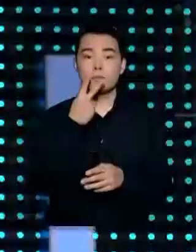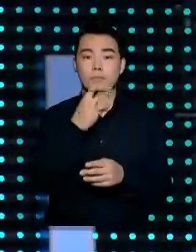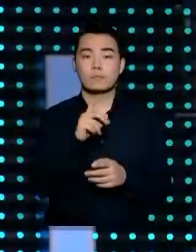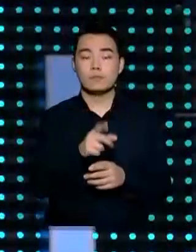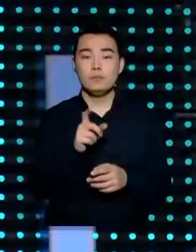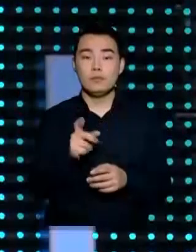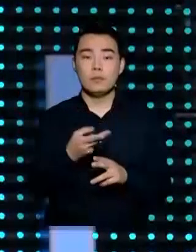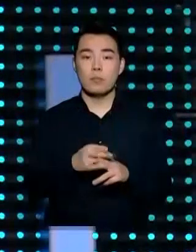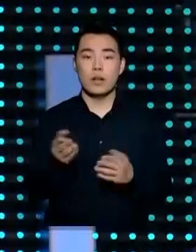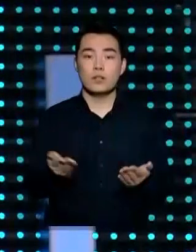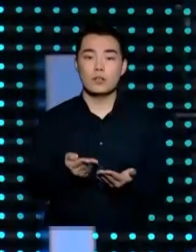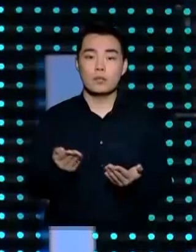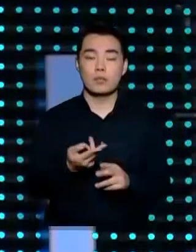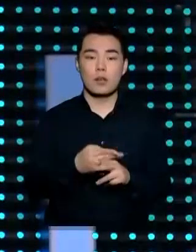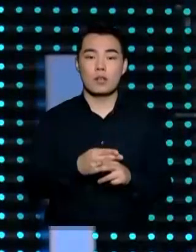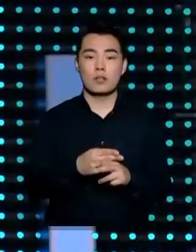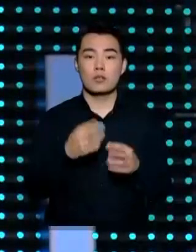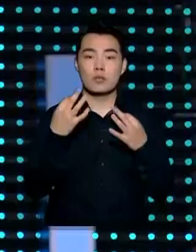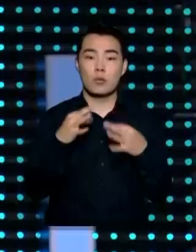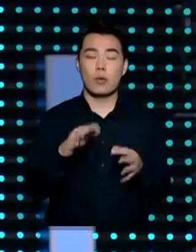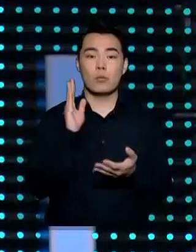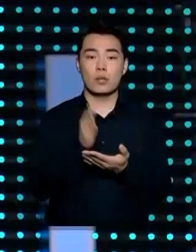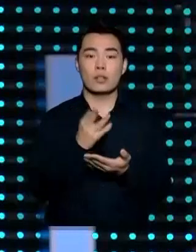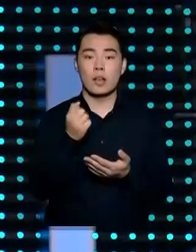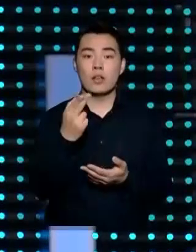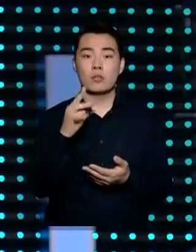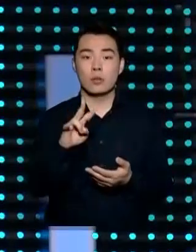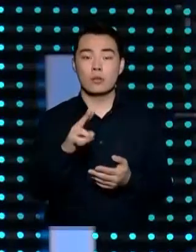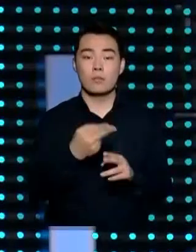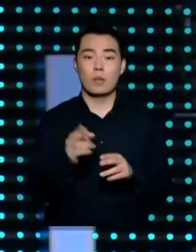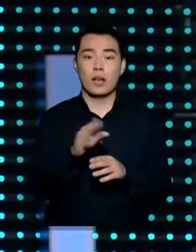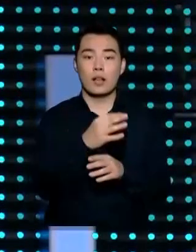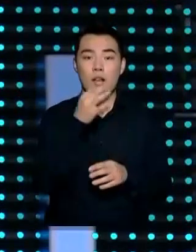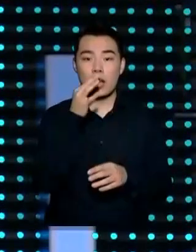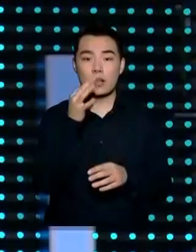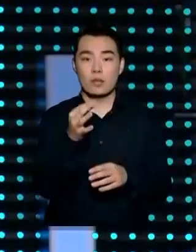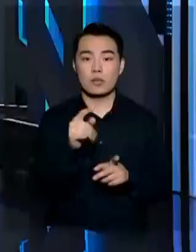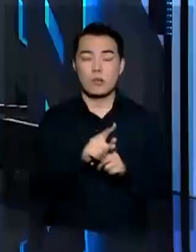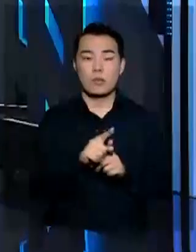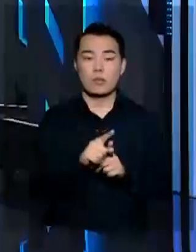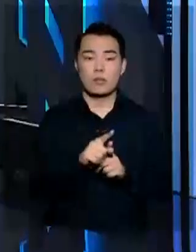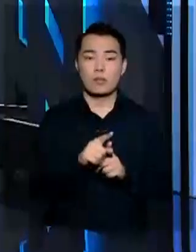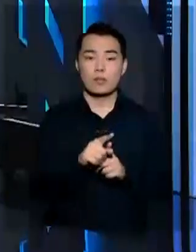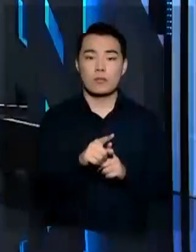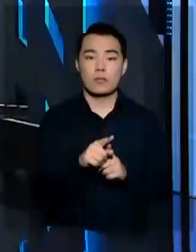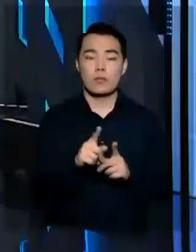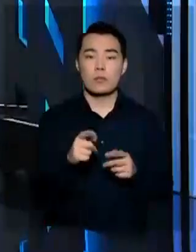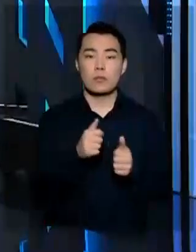қол жетімді болады, бұрынғыдай. Соны деп жатамыз ғой, халыққа қызмет көрсету орталықтарына сабылып жүрудің